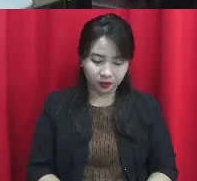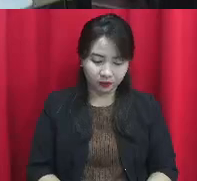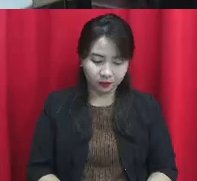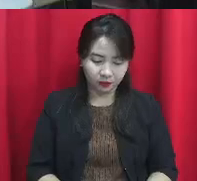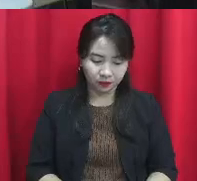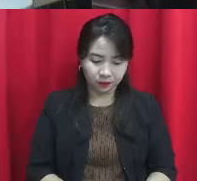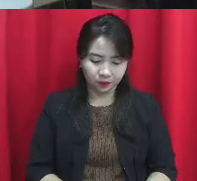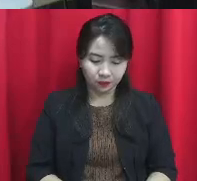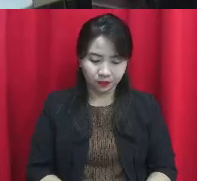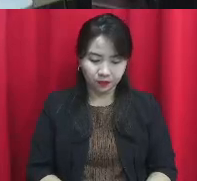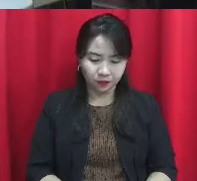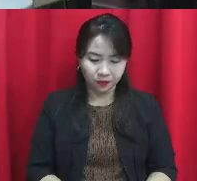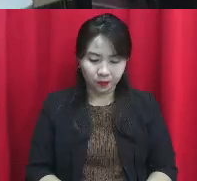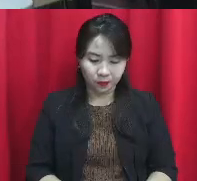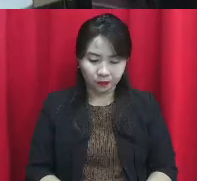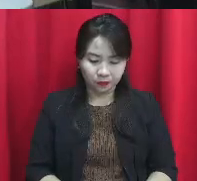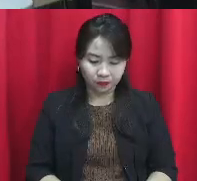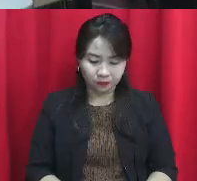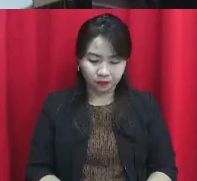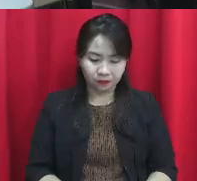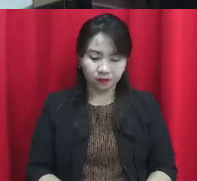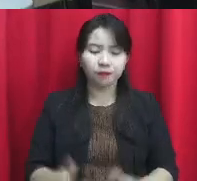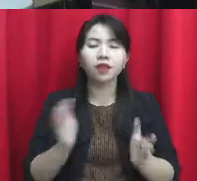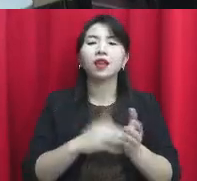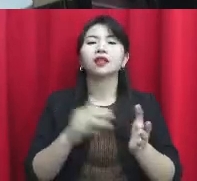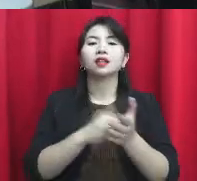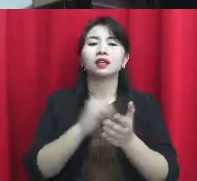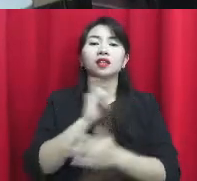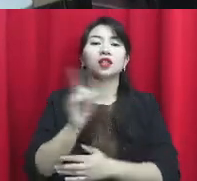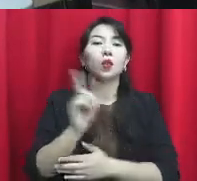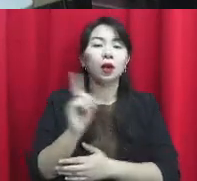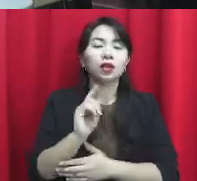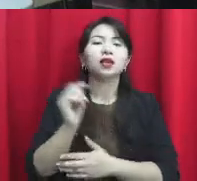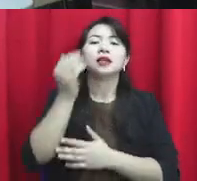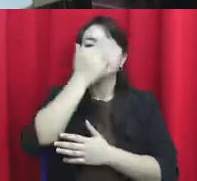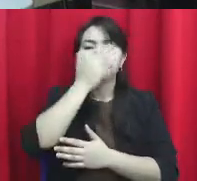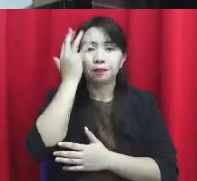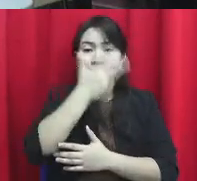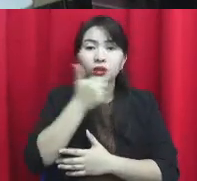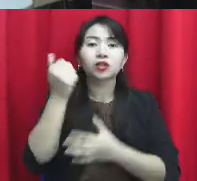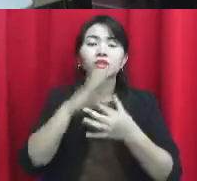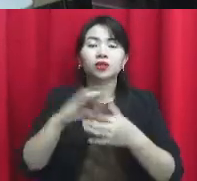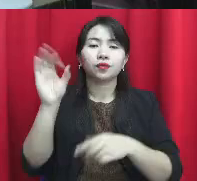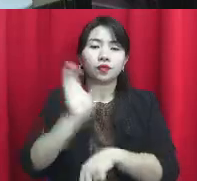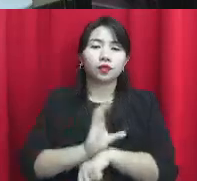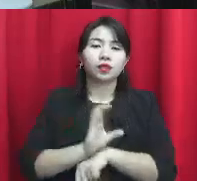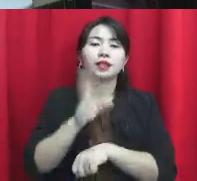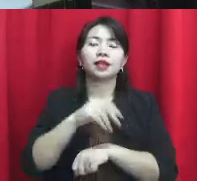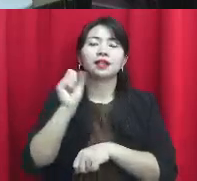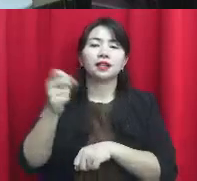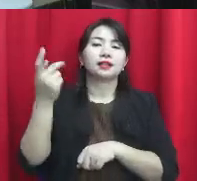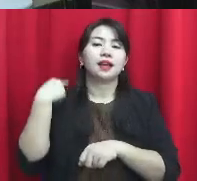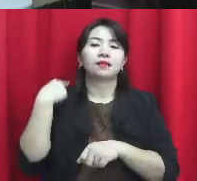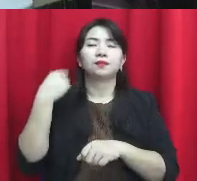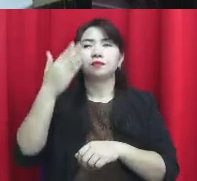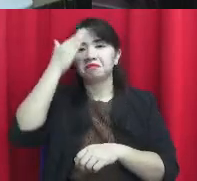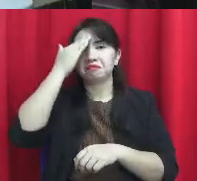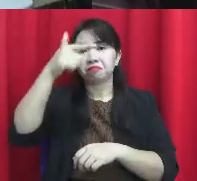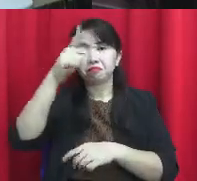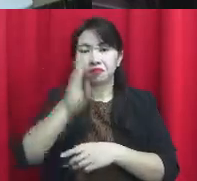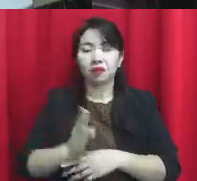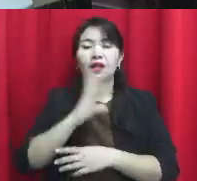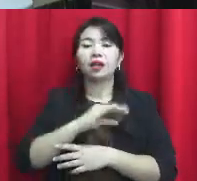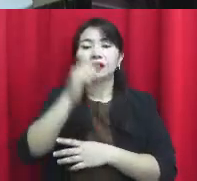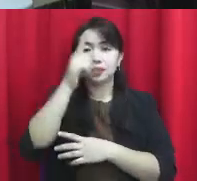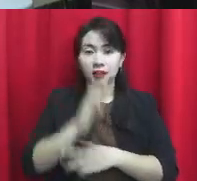na ito pala ang ganda ng simbahan Ito pala yung ganda ng meron kang kinikilalang Diyos at kinakasama mo ang